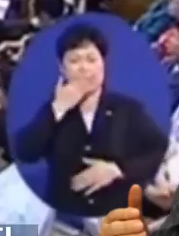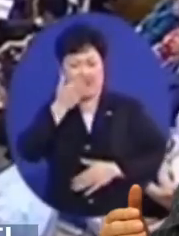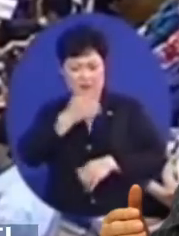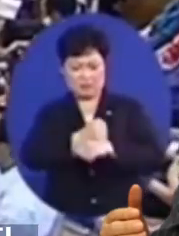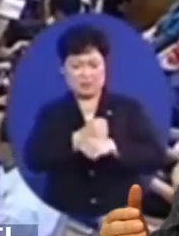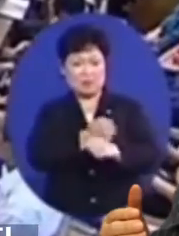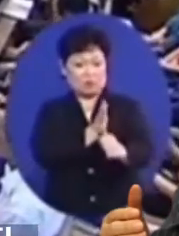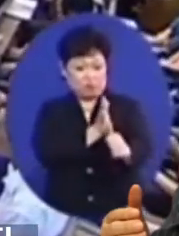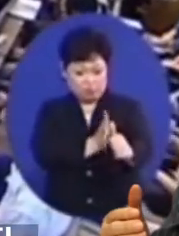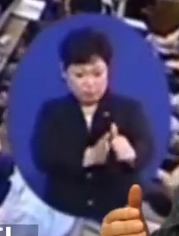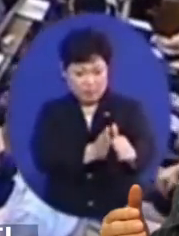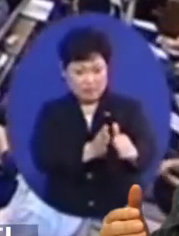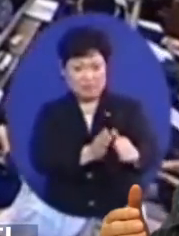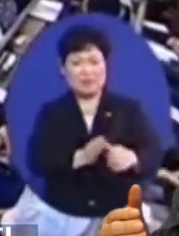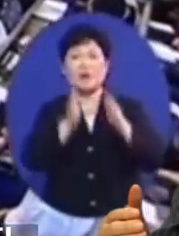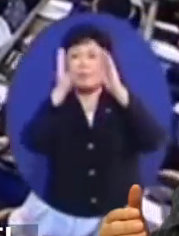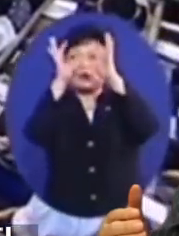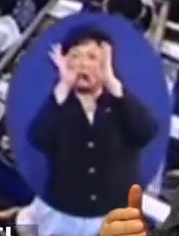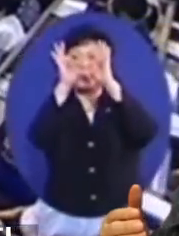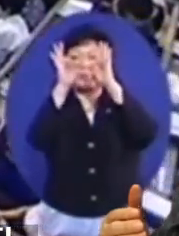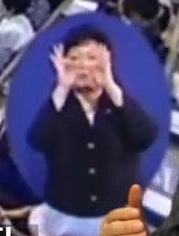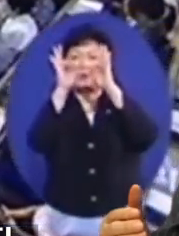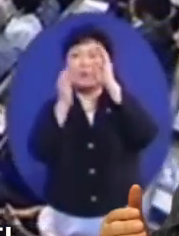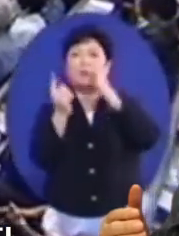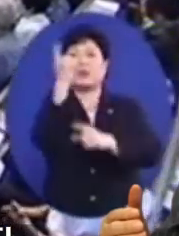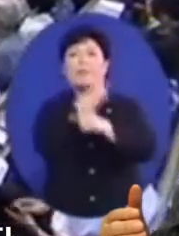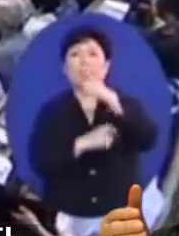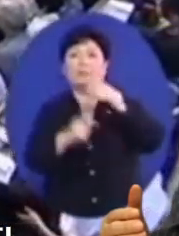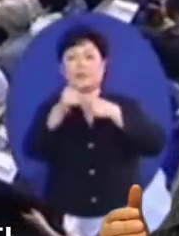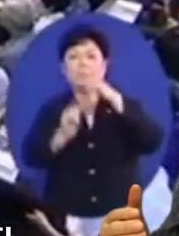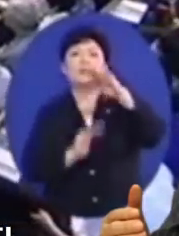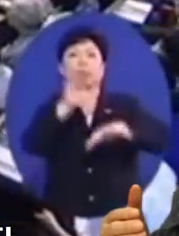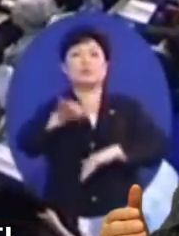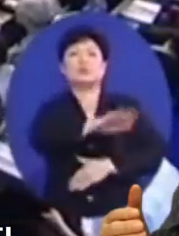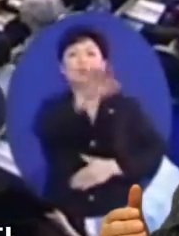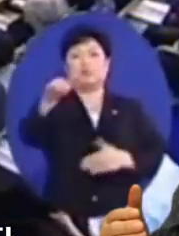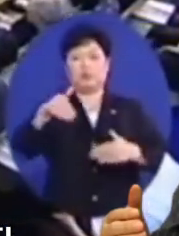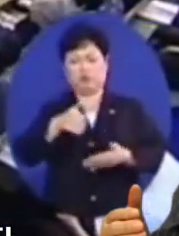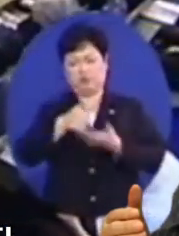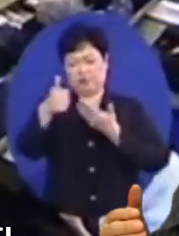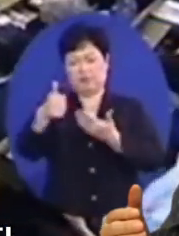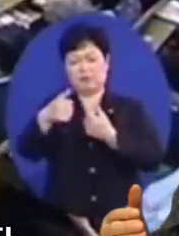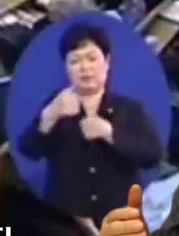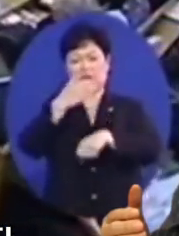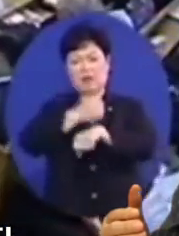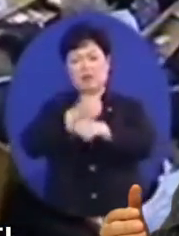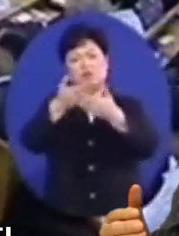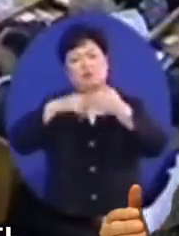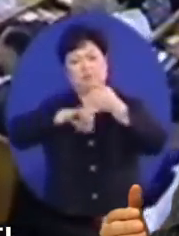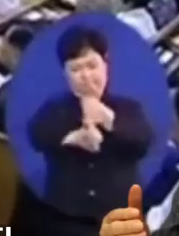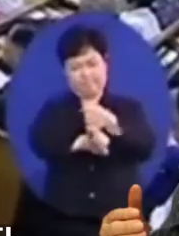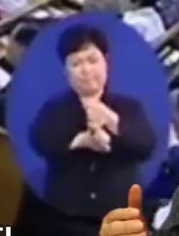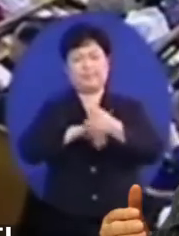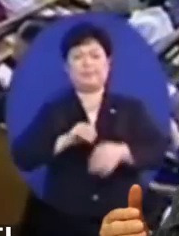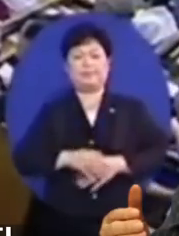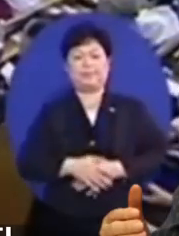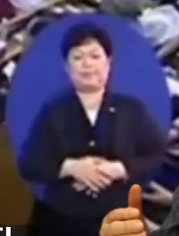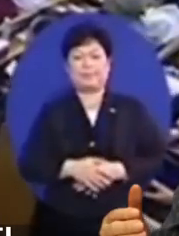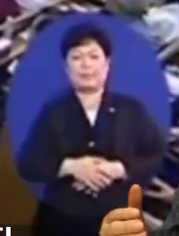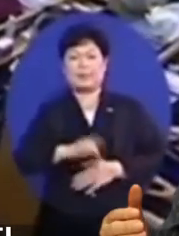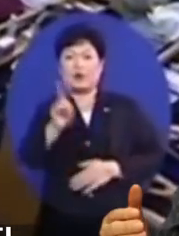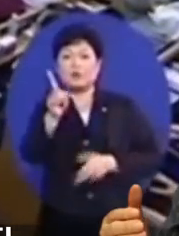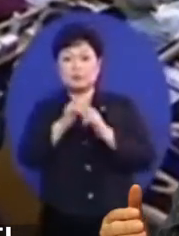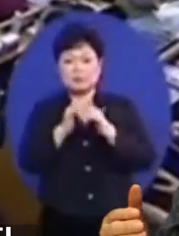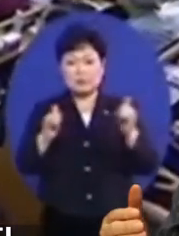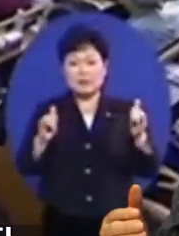구하거나 바라보는 것에 더 넘치도록 우리 주님께서 해주시겠다고 약속하신 것입니다. 어떤